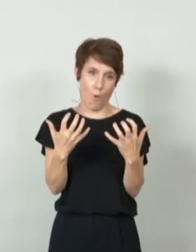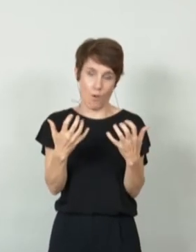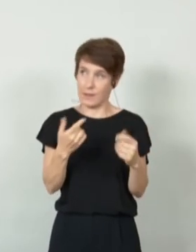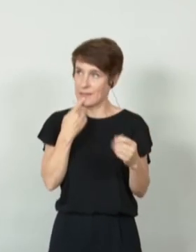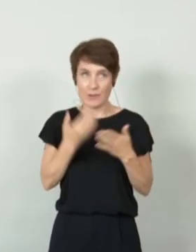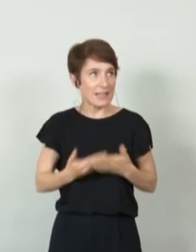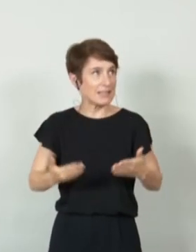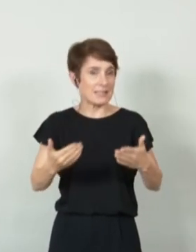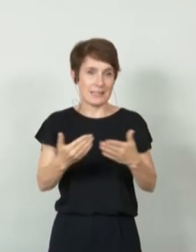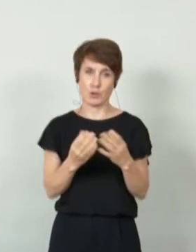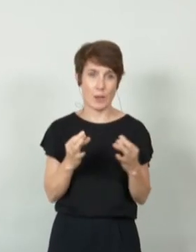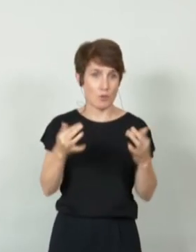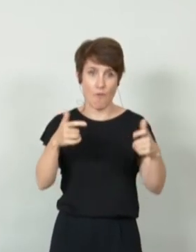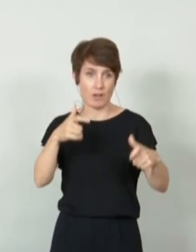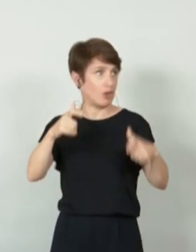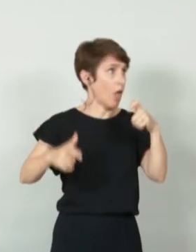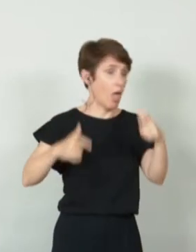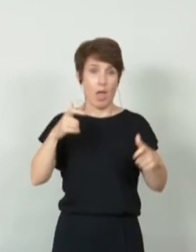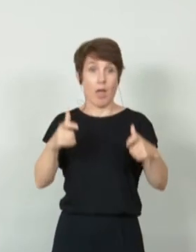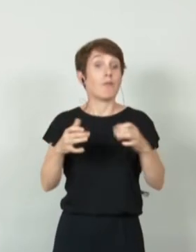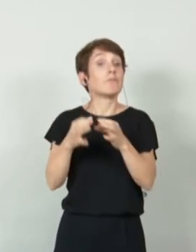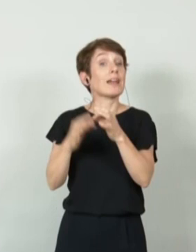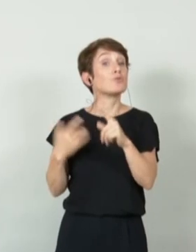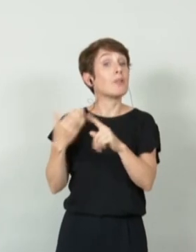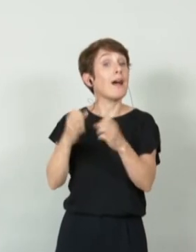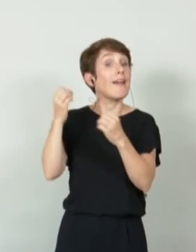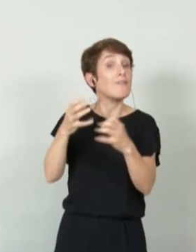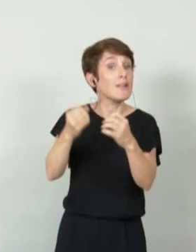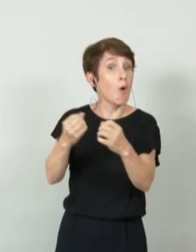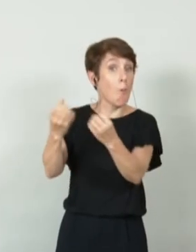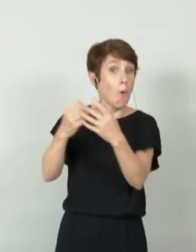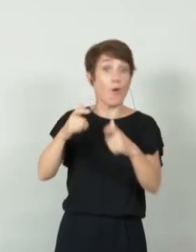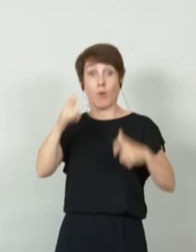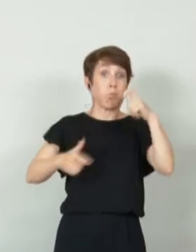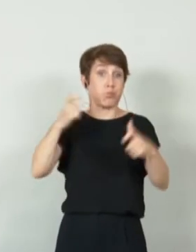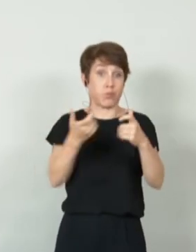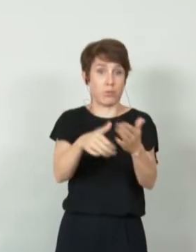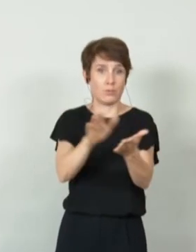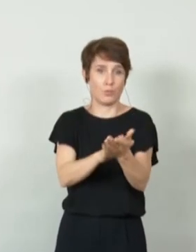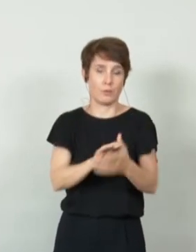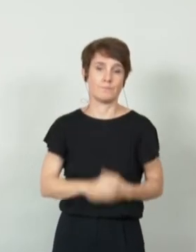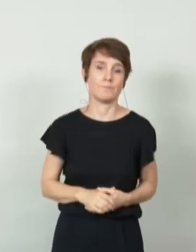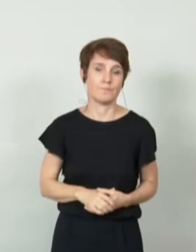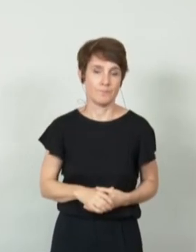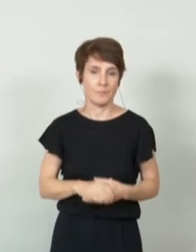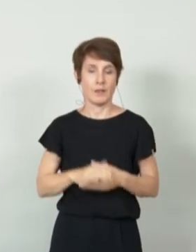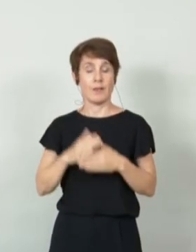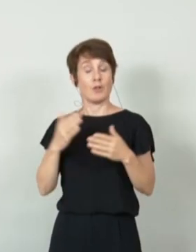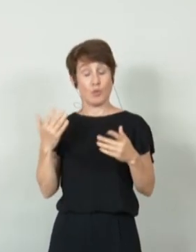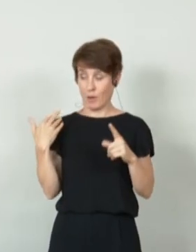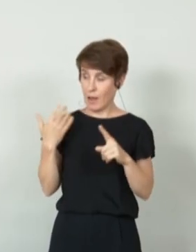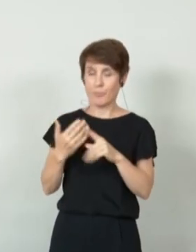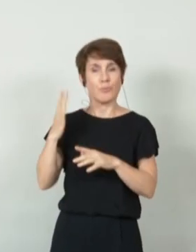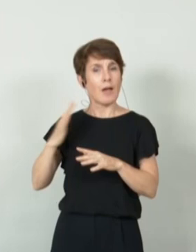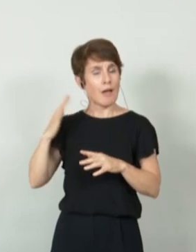la conjoncture et la conjoncture ne s'est pas fait attendre alors que les années précédentes les variations de nos dépenses de gestion courante étaient bien